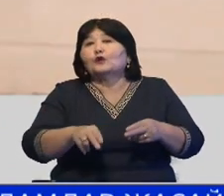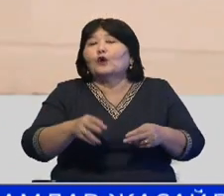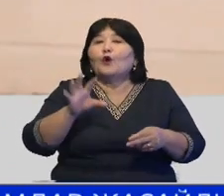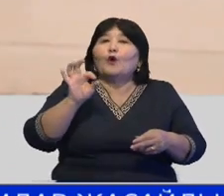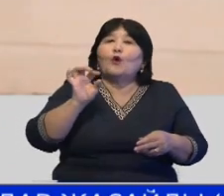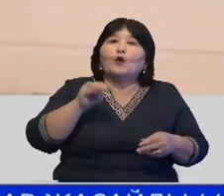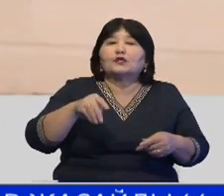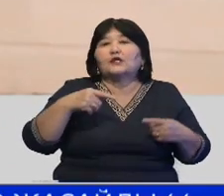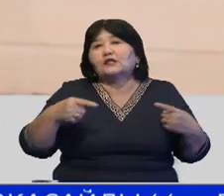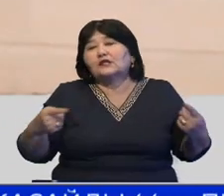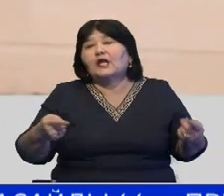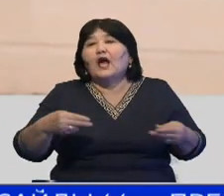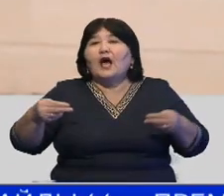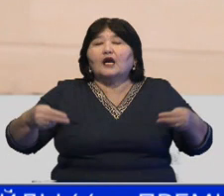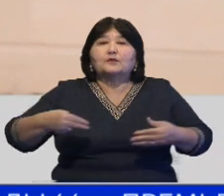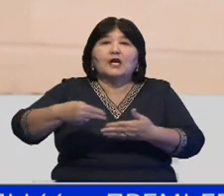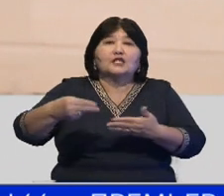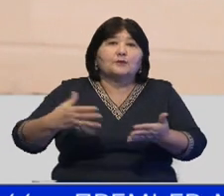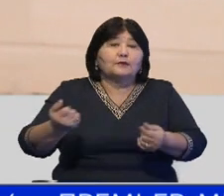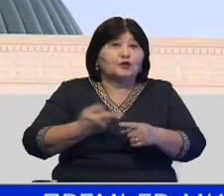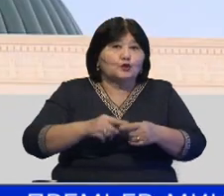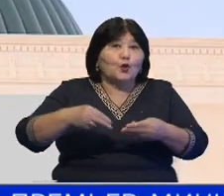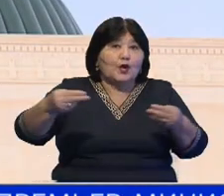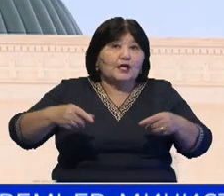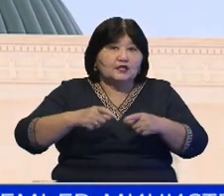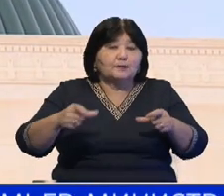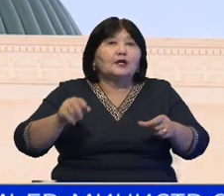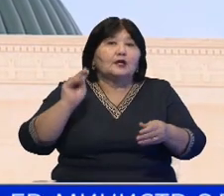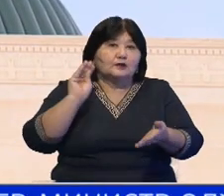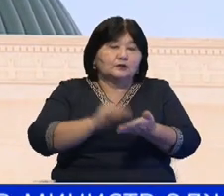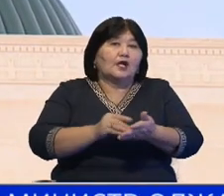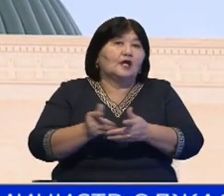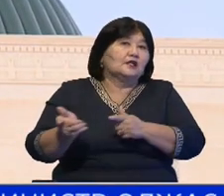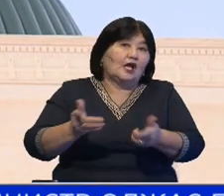МОРТ-тан, МВД-дан, әкімшіліктен справка алынады. Сол справкалар жүктемеде уже дайын тұрады.